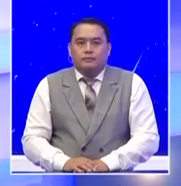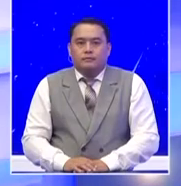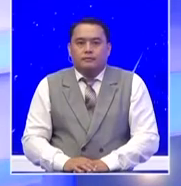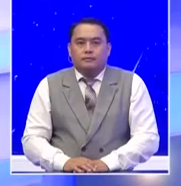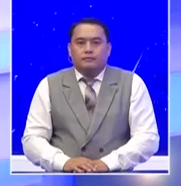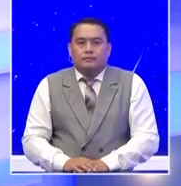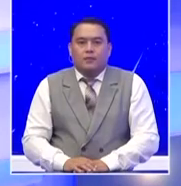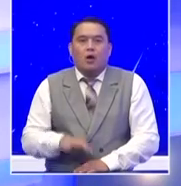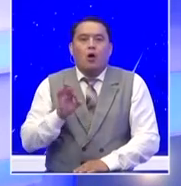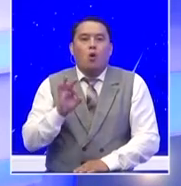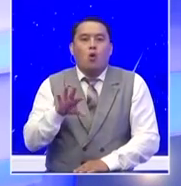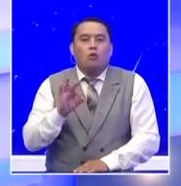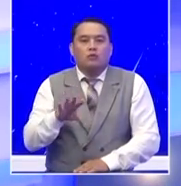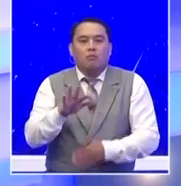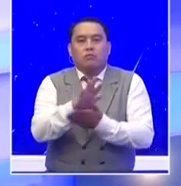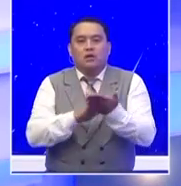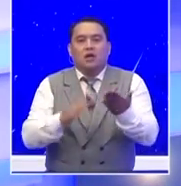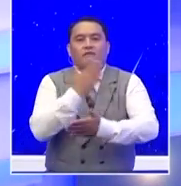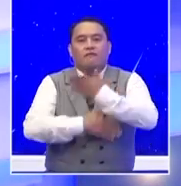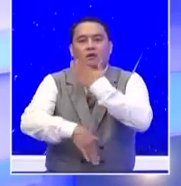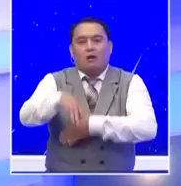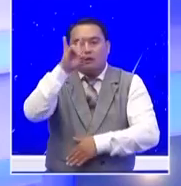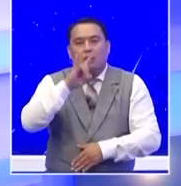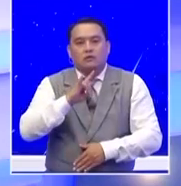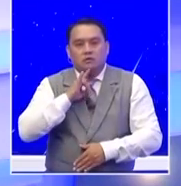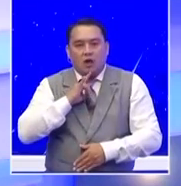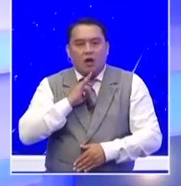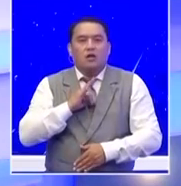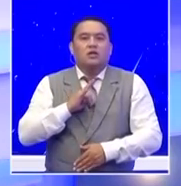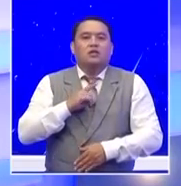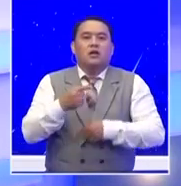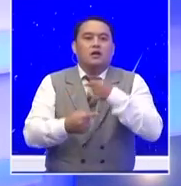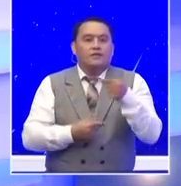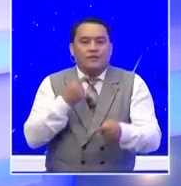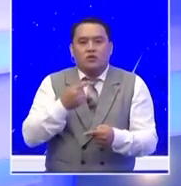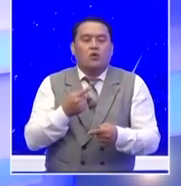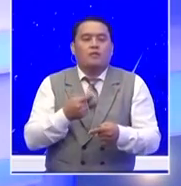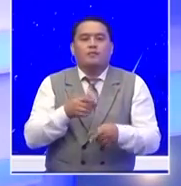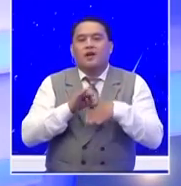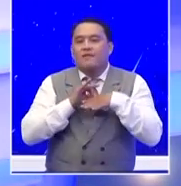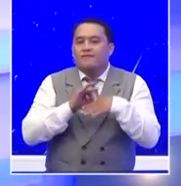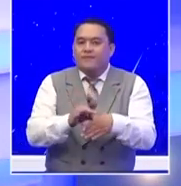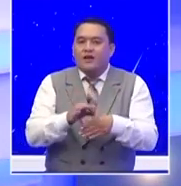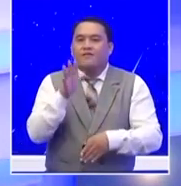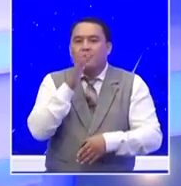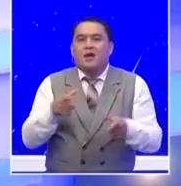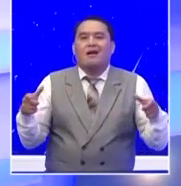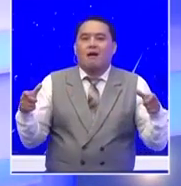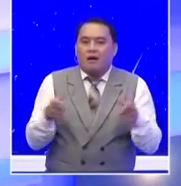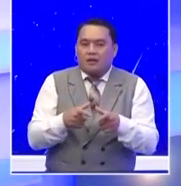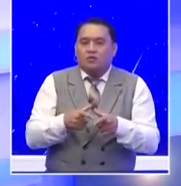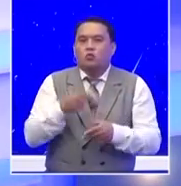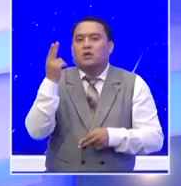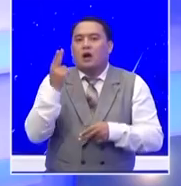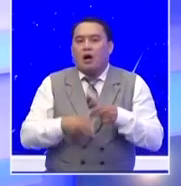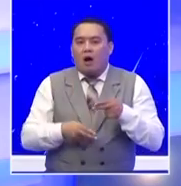До конца октября продлили сроки инвалидности в Казахстане. Гражданам, чьи сроки переосвидетельствования попали на время карантина или подошли к